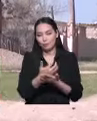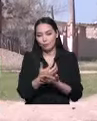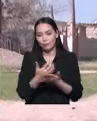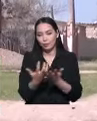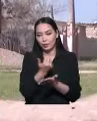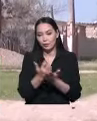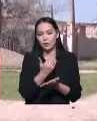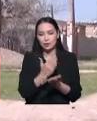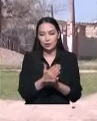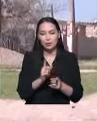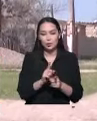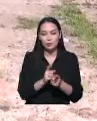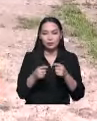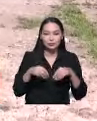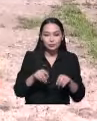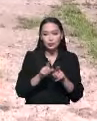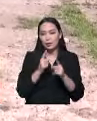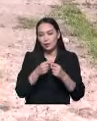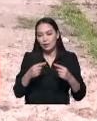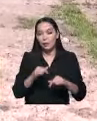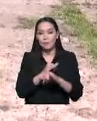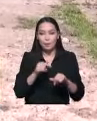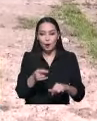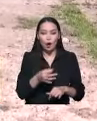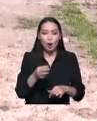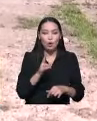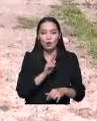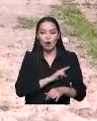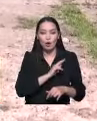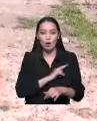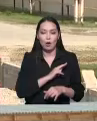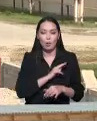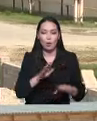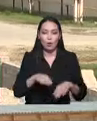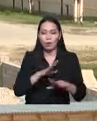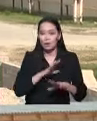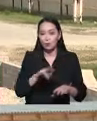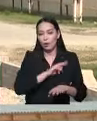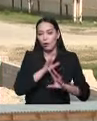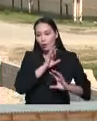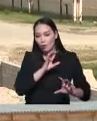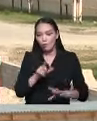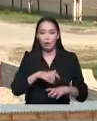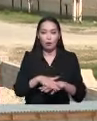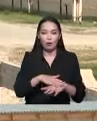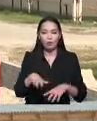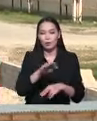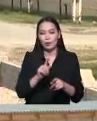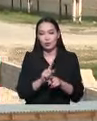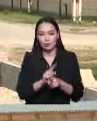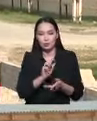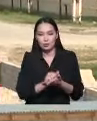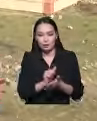бойынша қысқа мерзімді оқудан өткізбек. Бұл аймақтағы жұмыссыздар санын азайтып, тұрғындардың тағы да жаңа кәсіп игеруіне жол